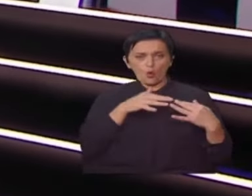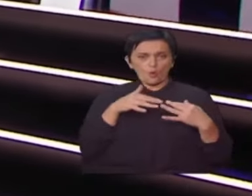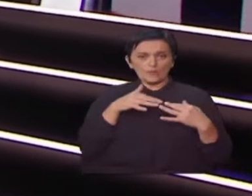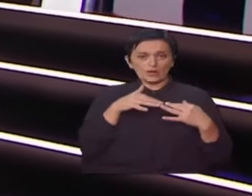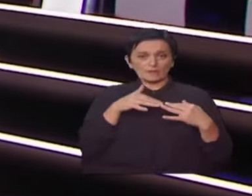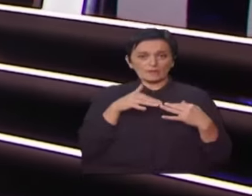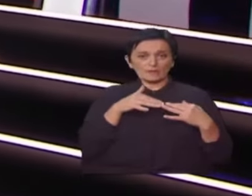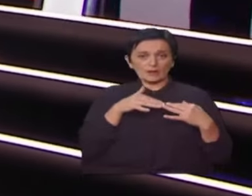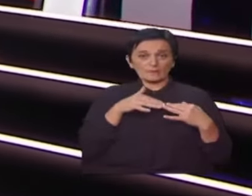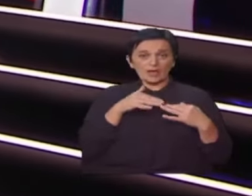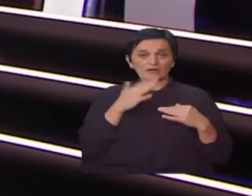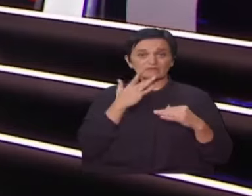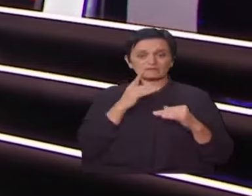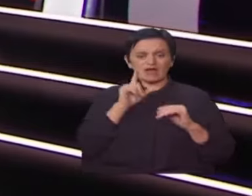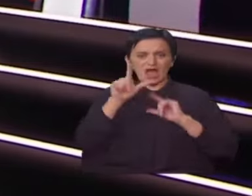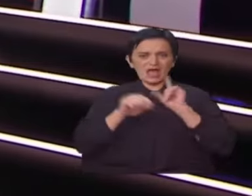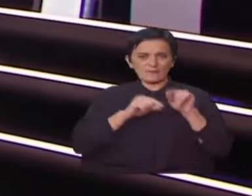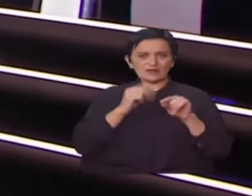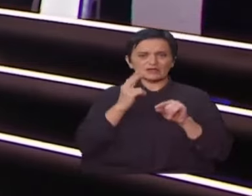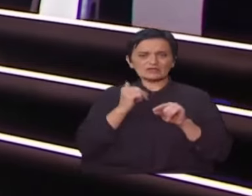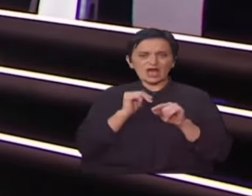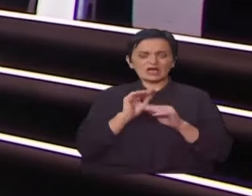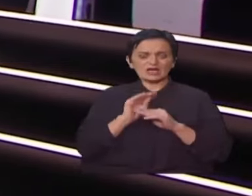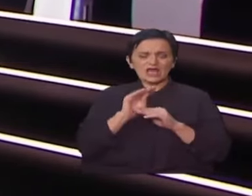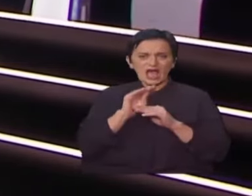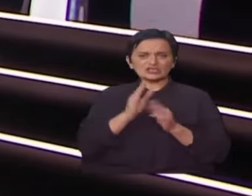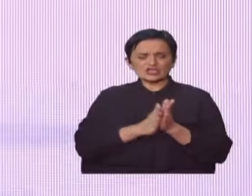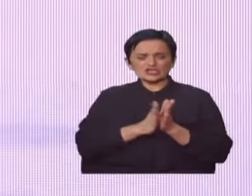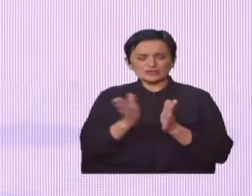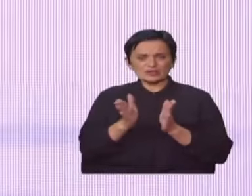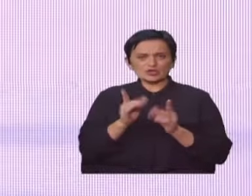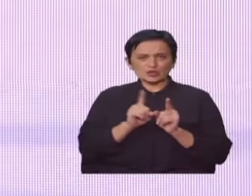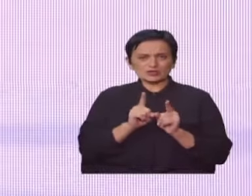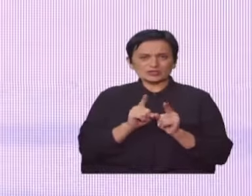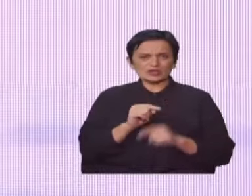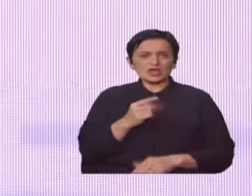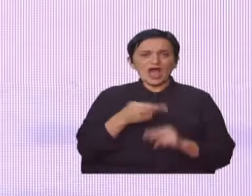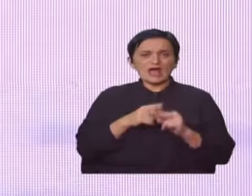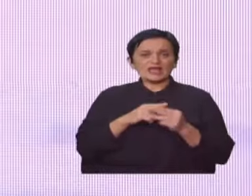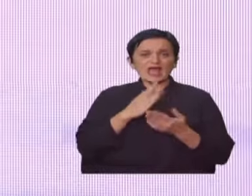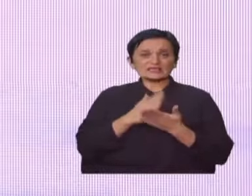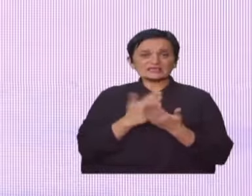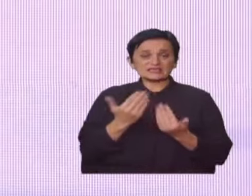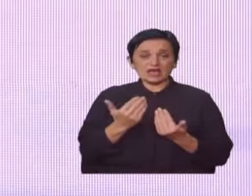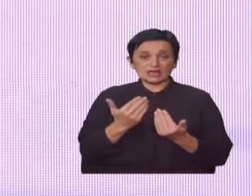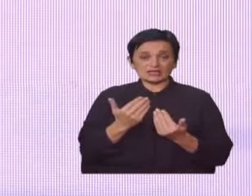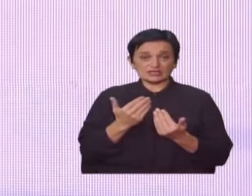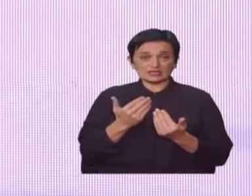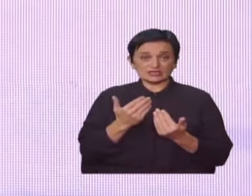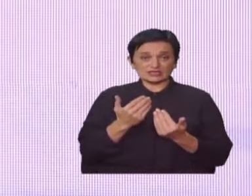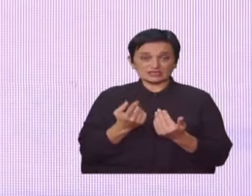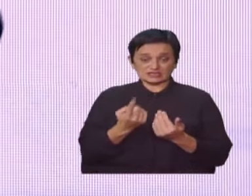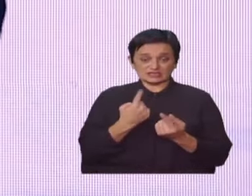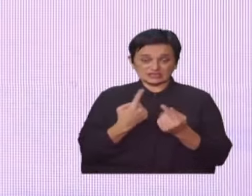შემოვიდა ფული, ემიგრაცია და გაზრდილი გვაქვს ვაჭრობა, მათ შორის ირიბად მესამე ქვეყნების გავლით რუსეთთან. ეს არის ამ ეკონომიკური ზრდის წყარო.